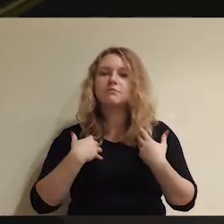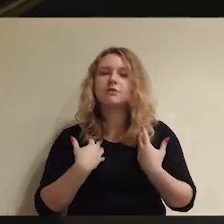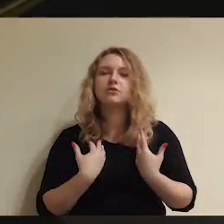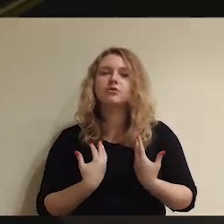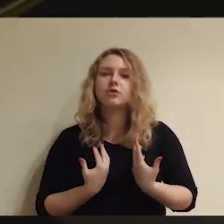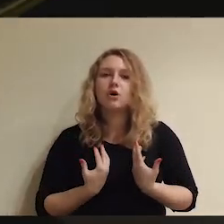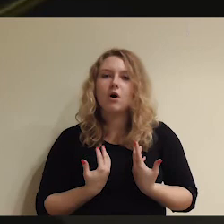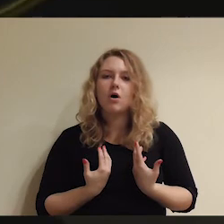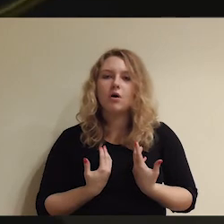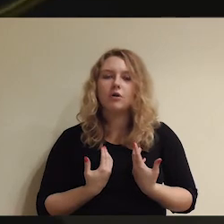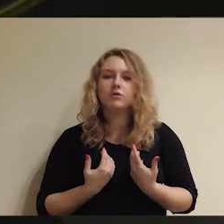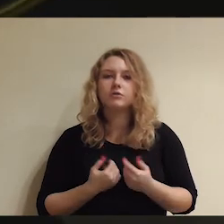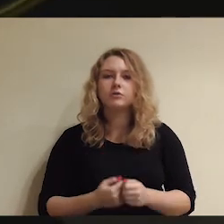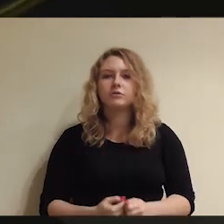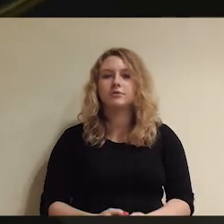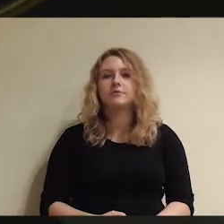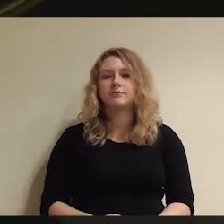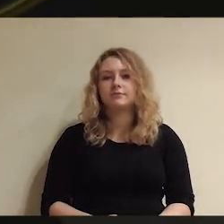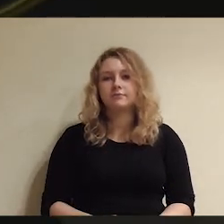Stajesz się znużony,